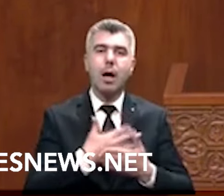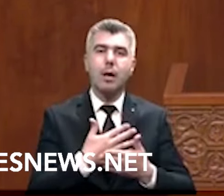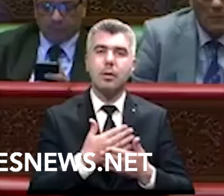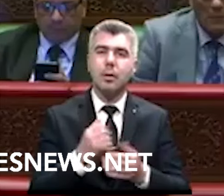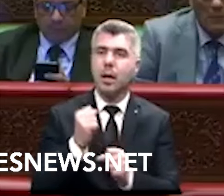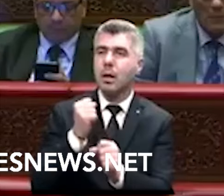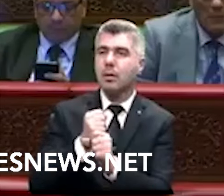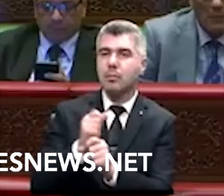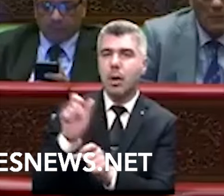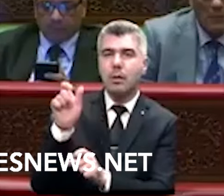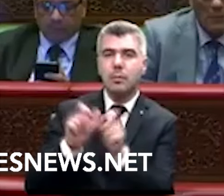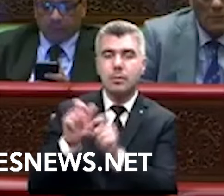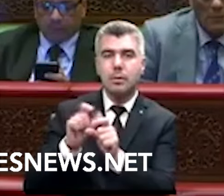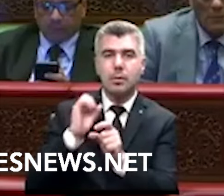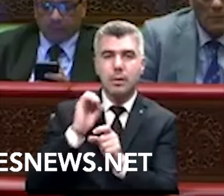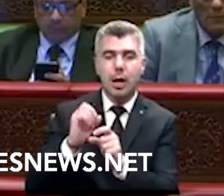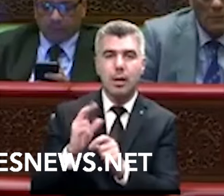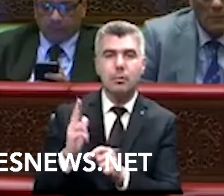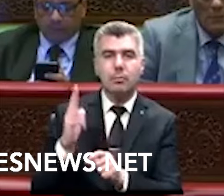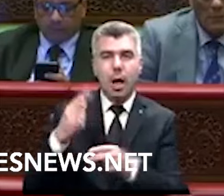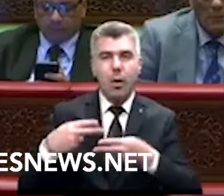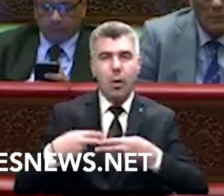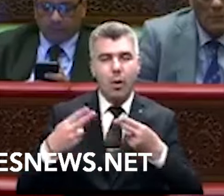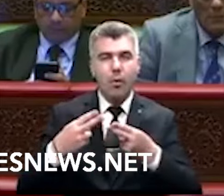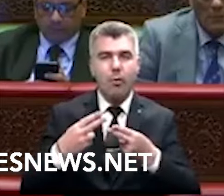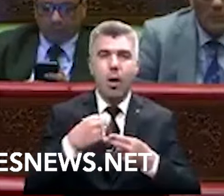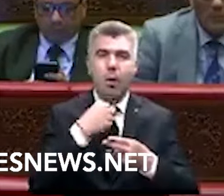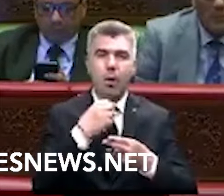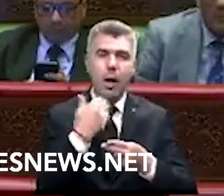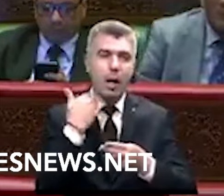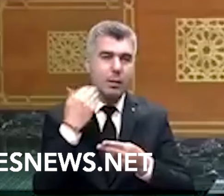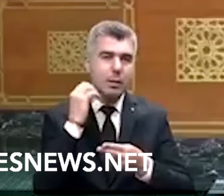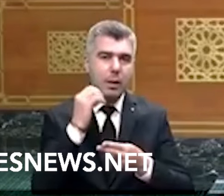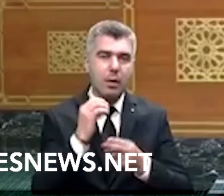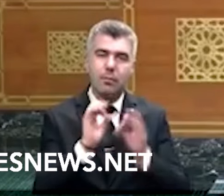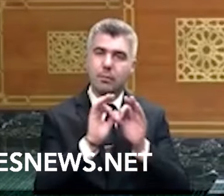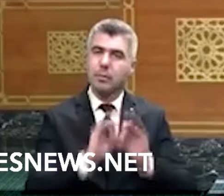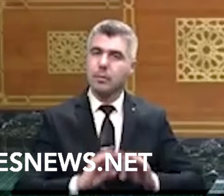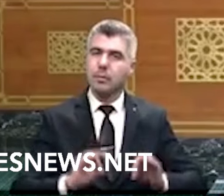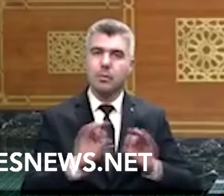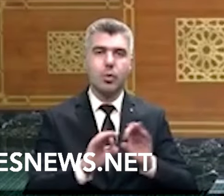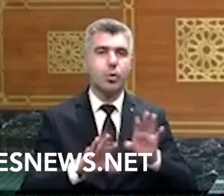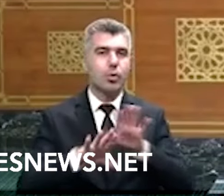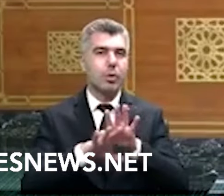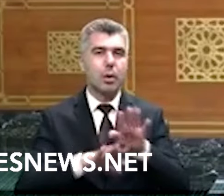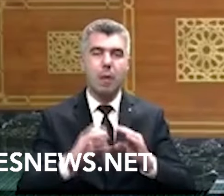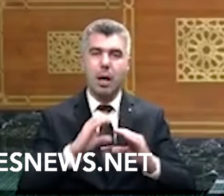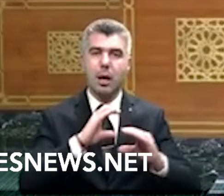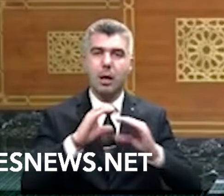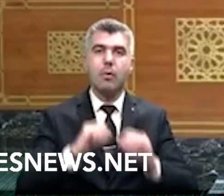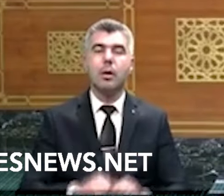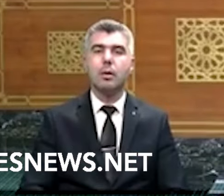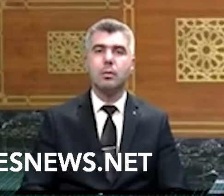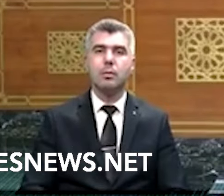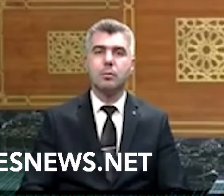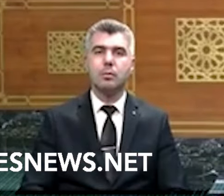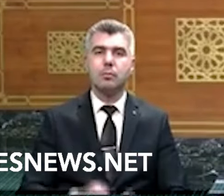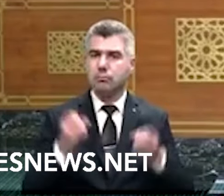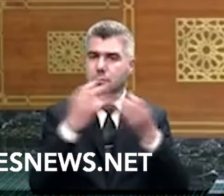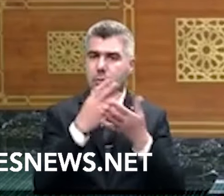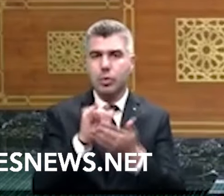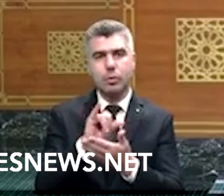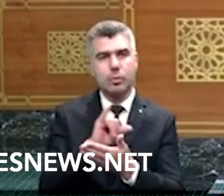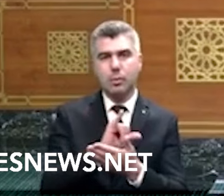المغربيه واطلاق توصيفات قدح لمخرجات الحوار الاجتماعي ولا نستغرب من هذه الممارسات